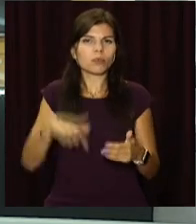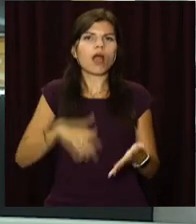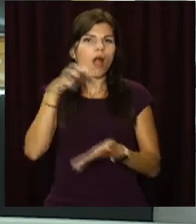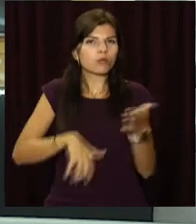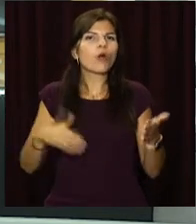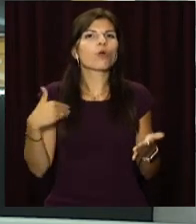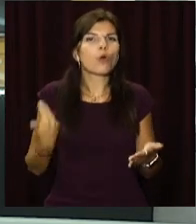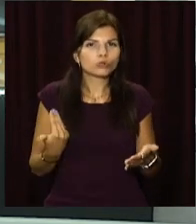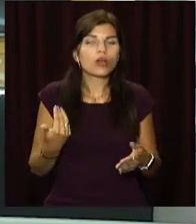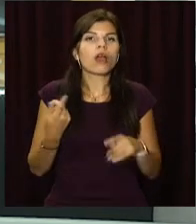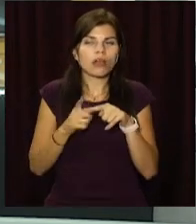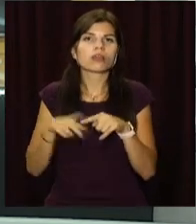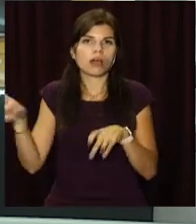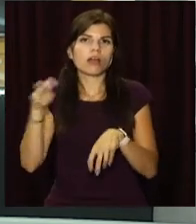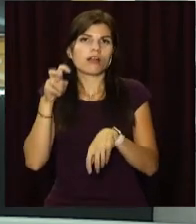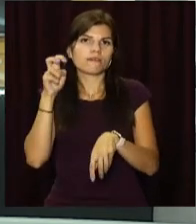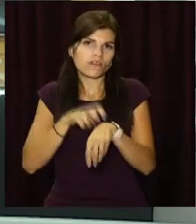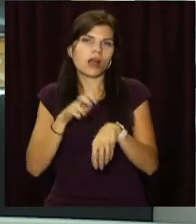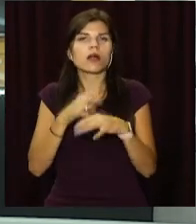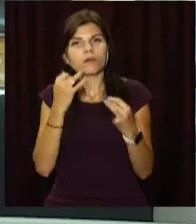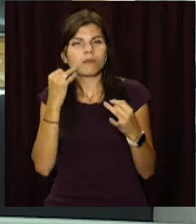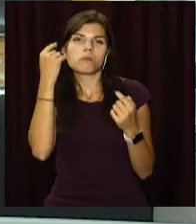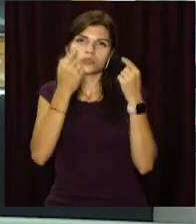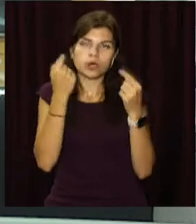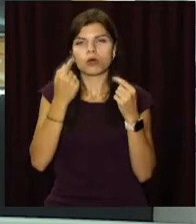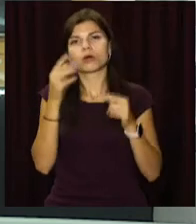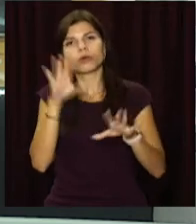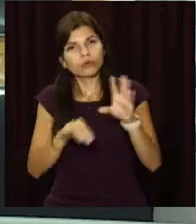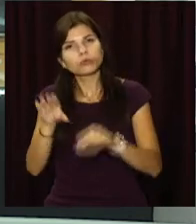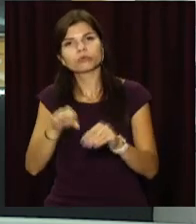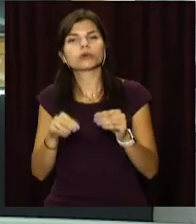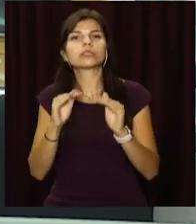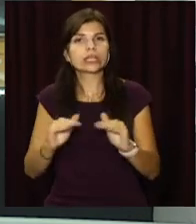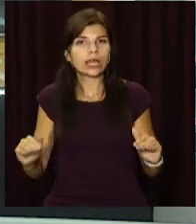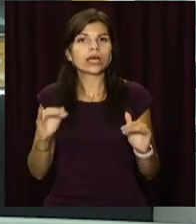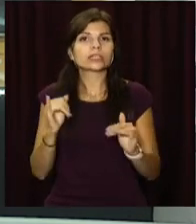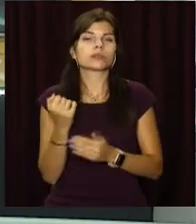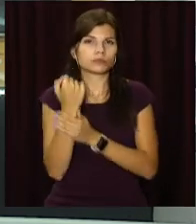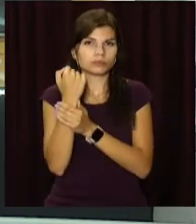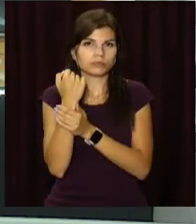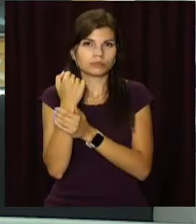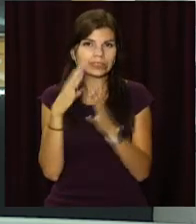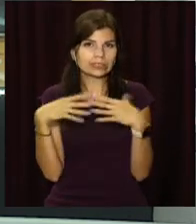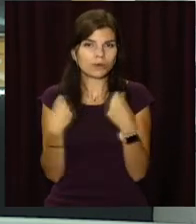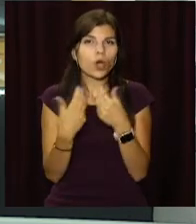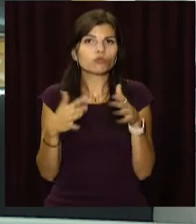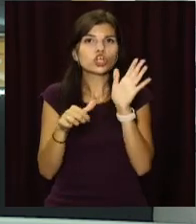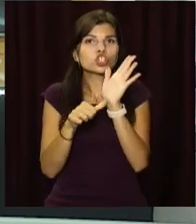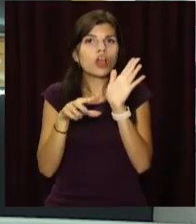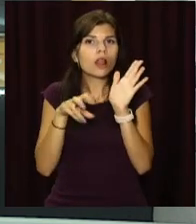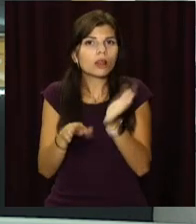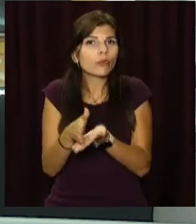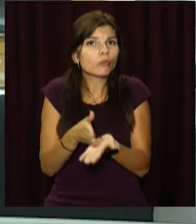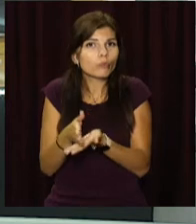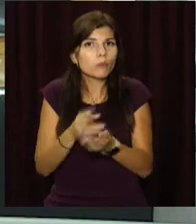це будні для його фахівців. Єдиний в Україні Центр соціальної підтримки дітей та сімей працює в регіоні 7 років. За цей час